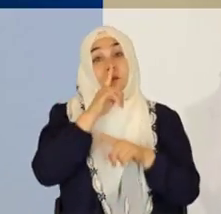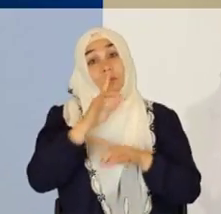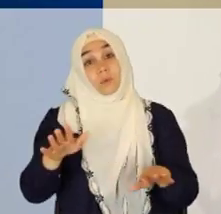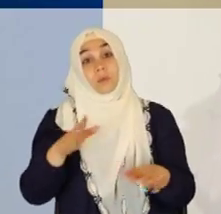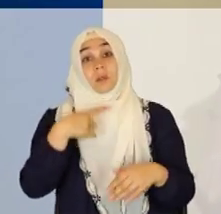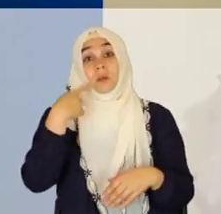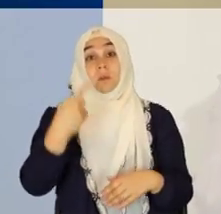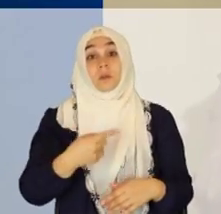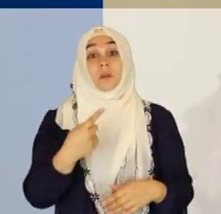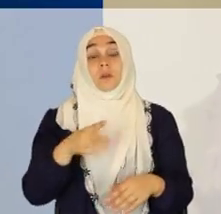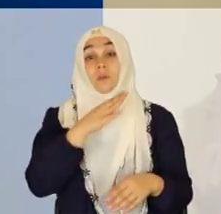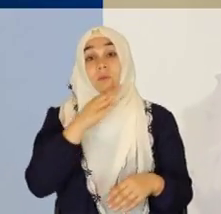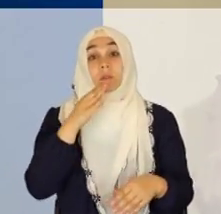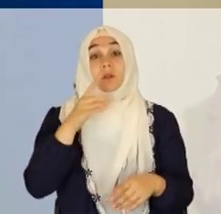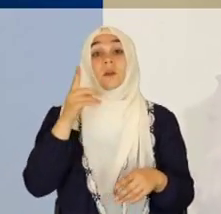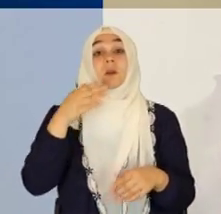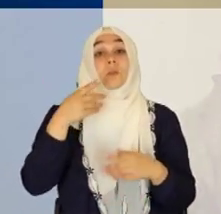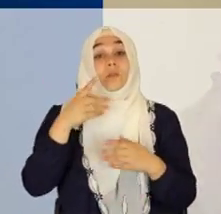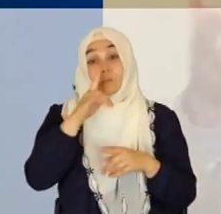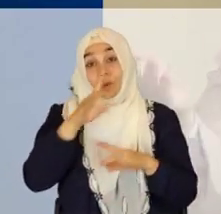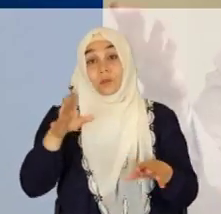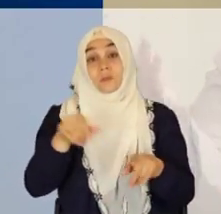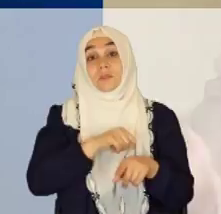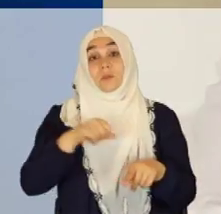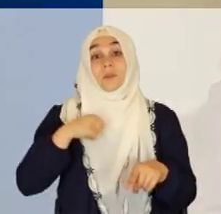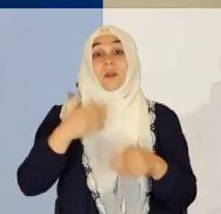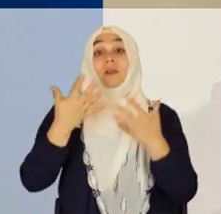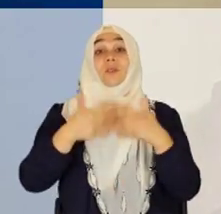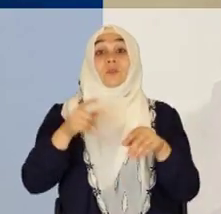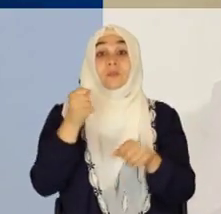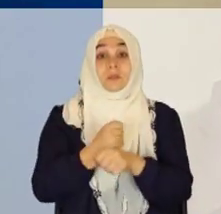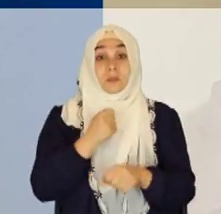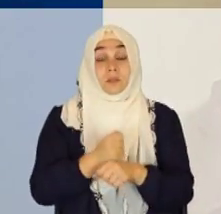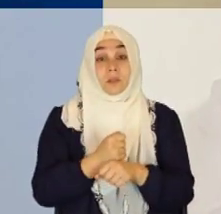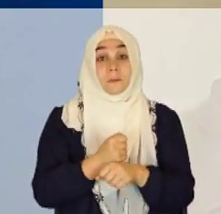ba'zilari bo'lmaydi degan. Ko'pchilik shu bo'lmaydini olib, har kim o'zini hisobini qiladi.